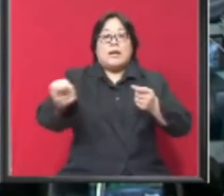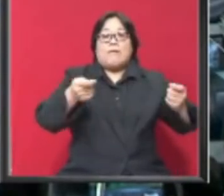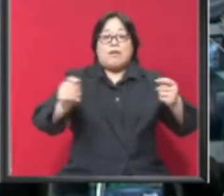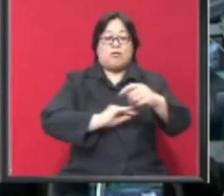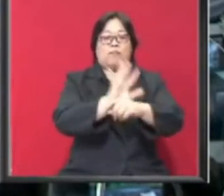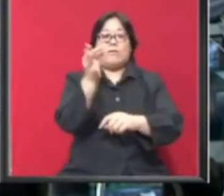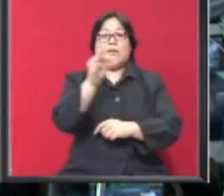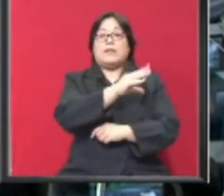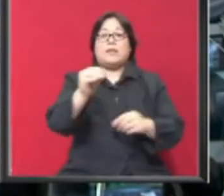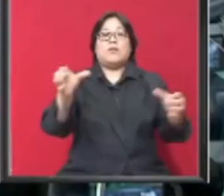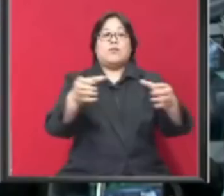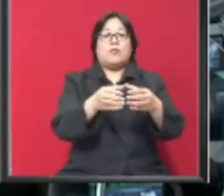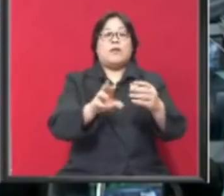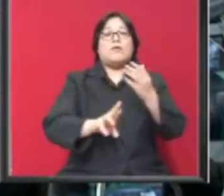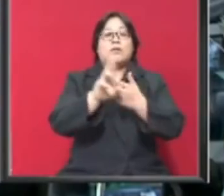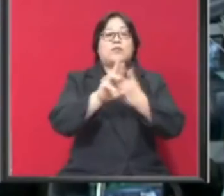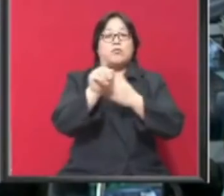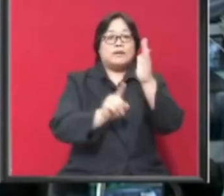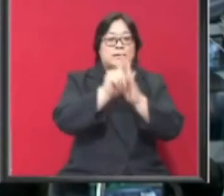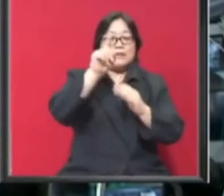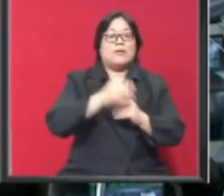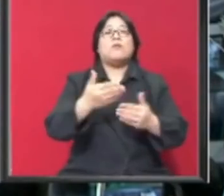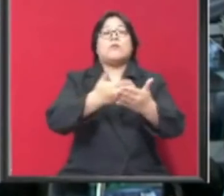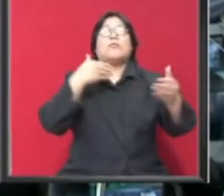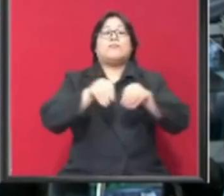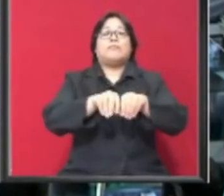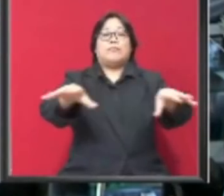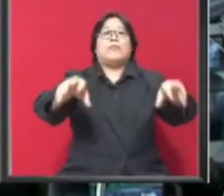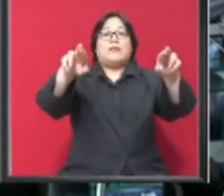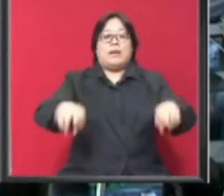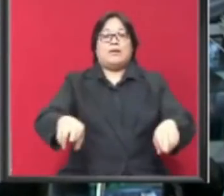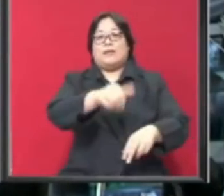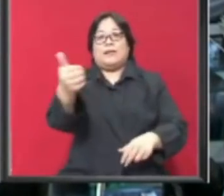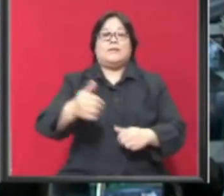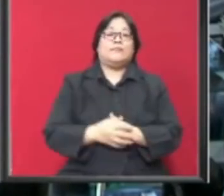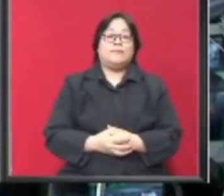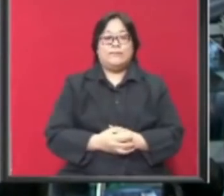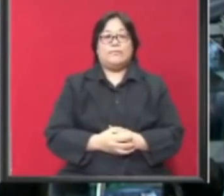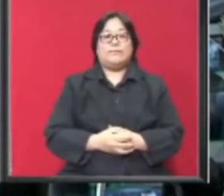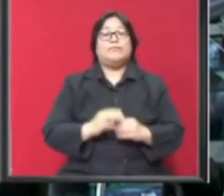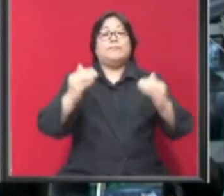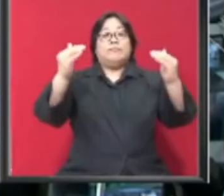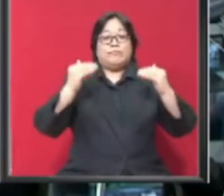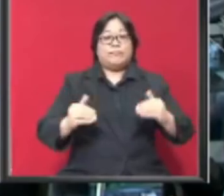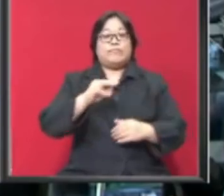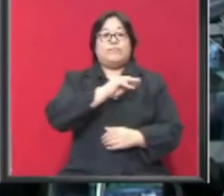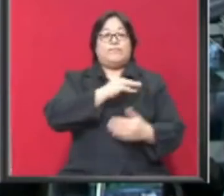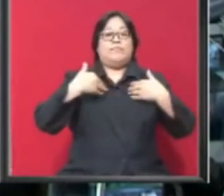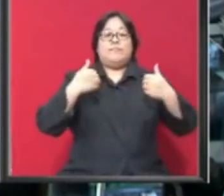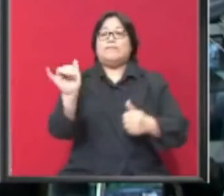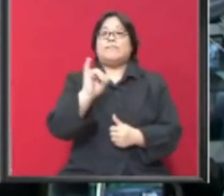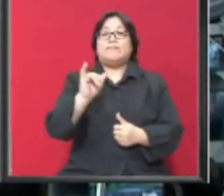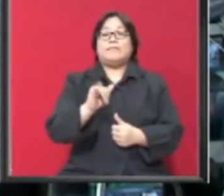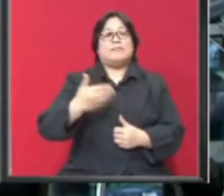tetapi dengan kuasa Yang ada sekarang kita masih boleh lakukan banyak tindakan untuk